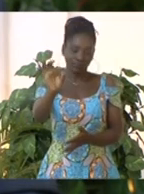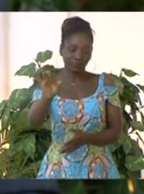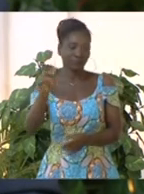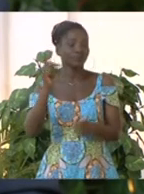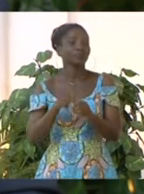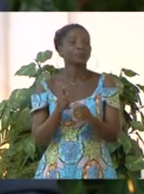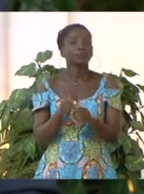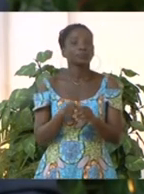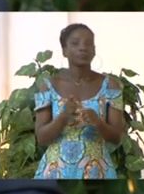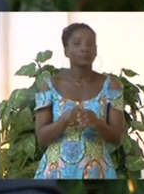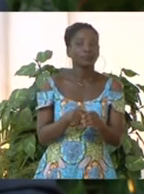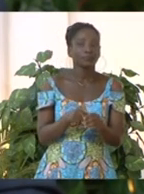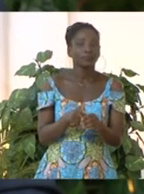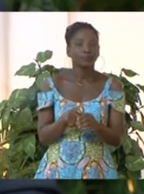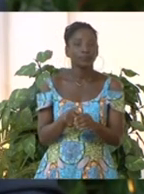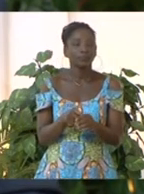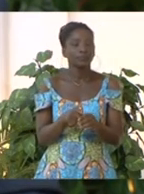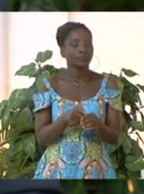participation,